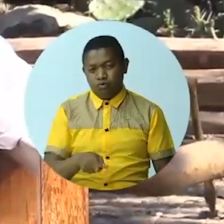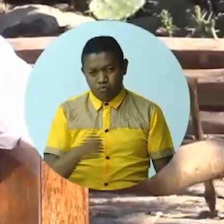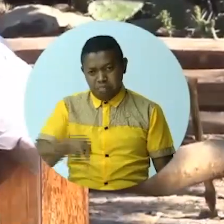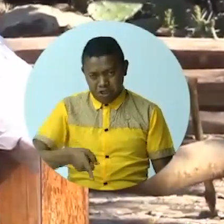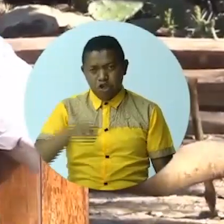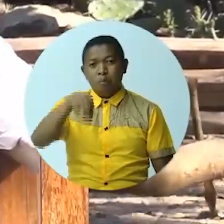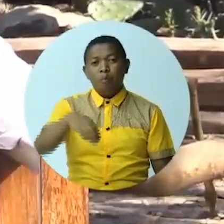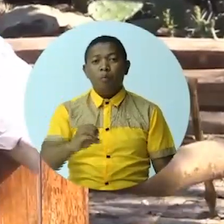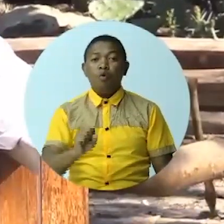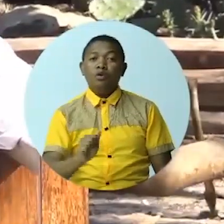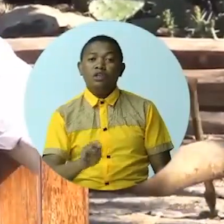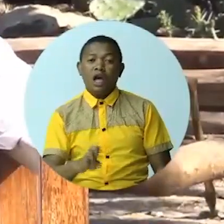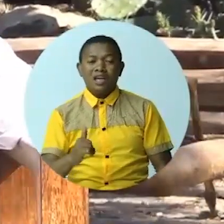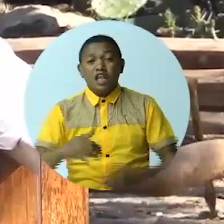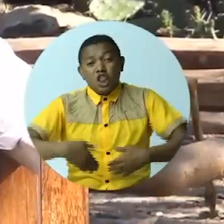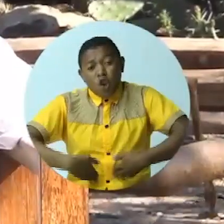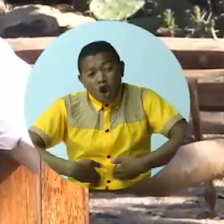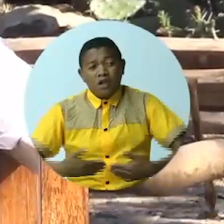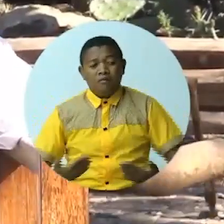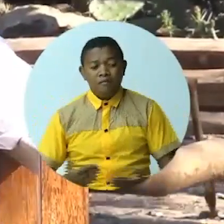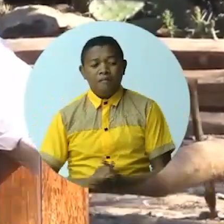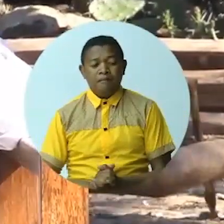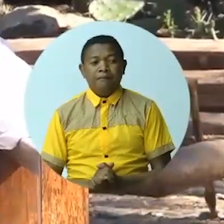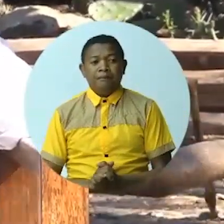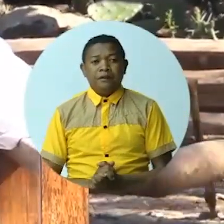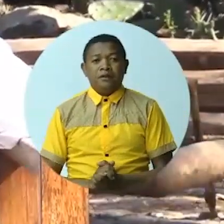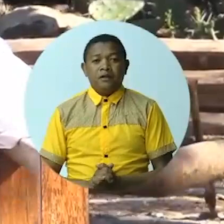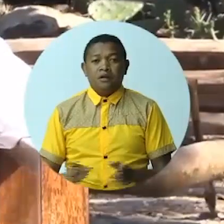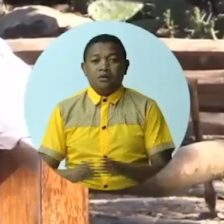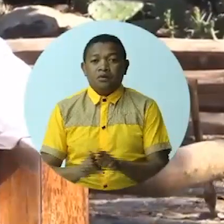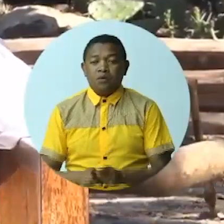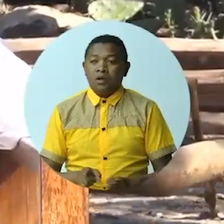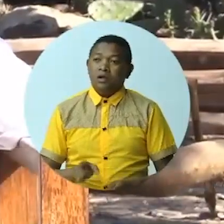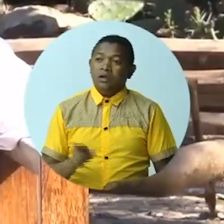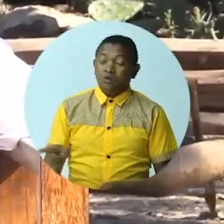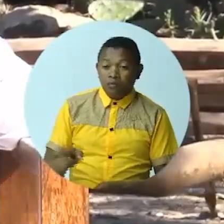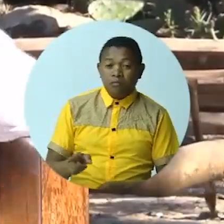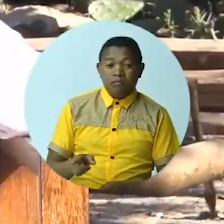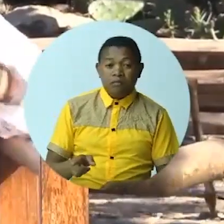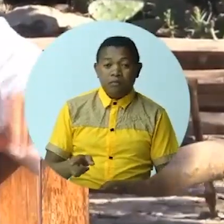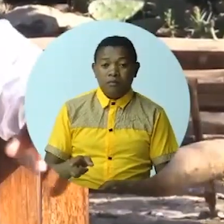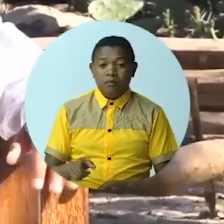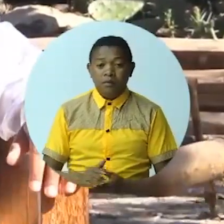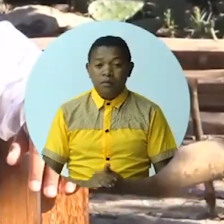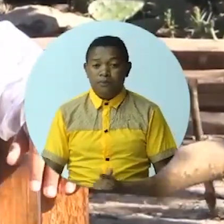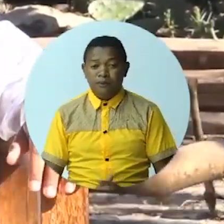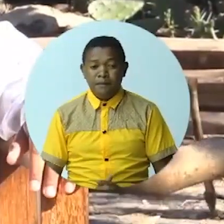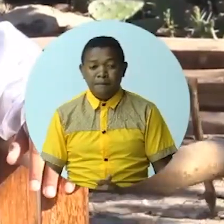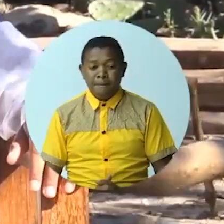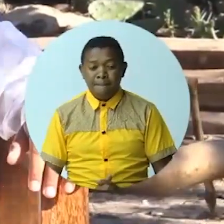Voany ka lany foana repoblika antenako a dia ny faritra voalohany no tsy